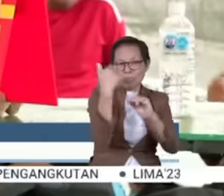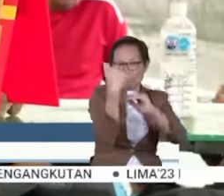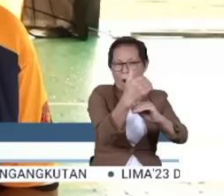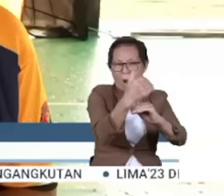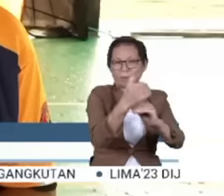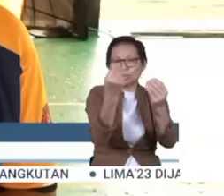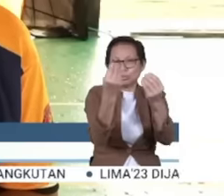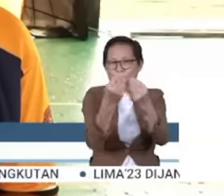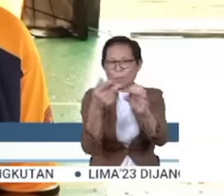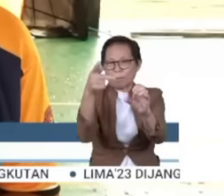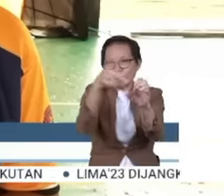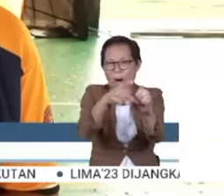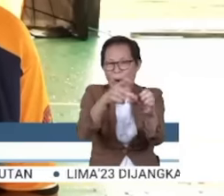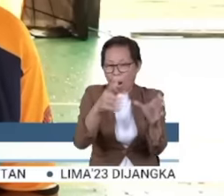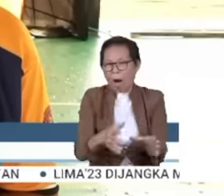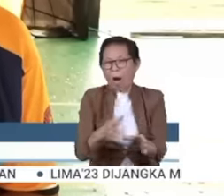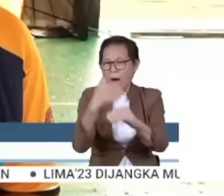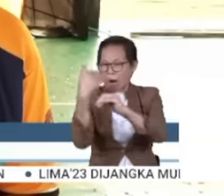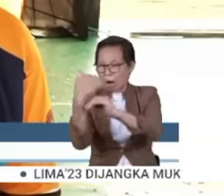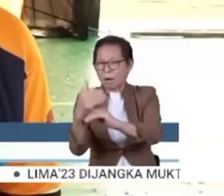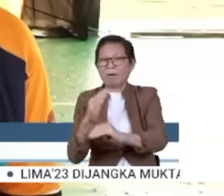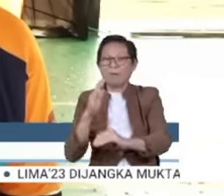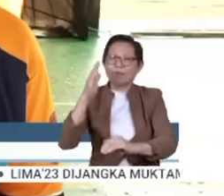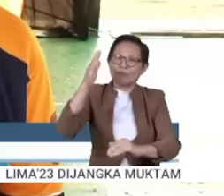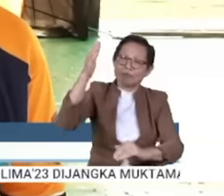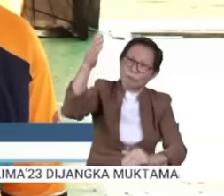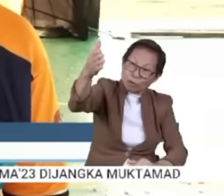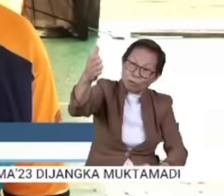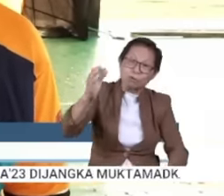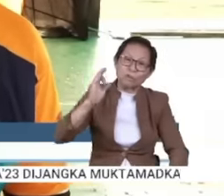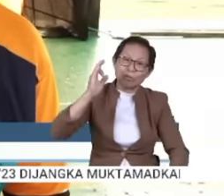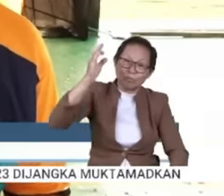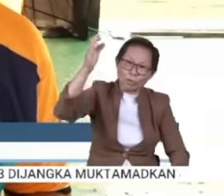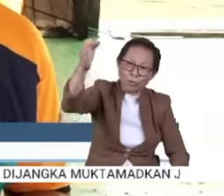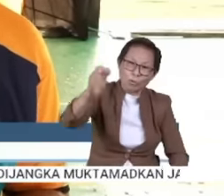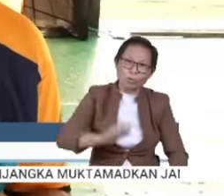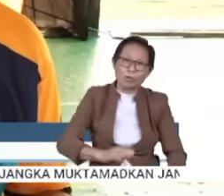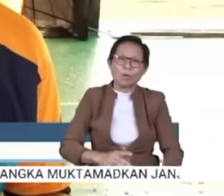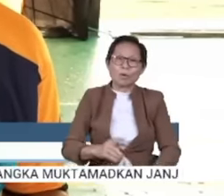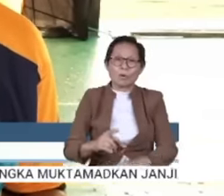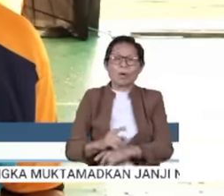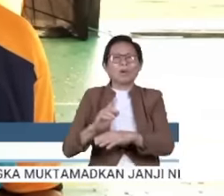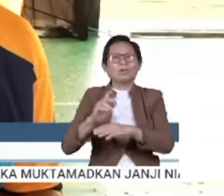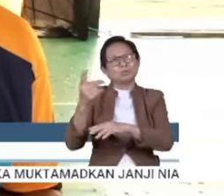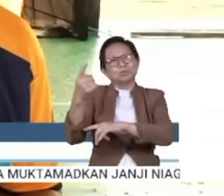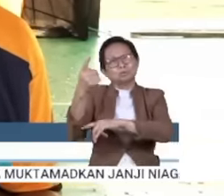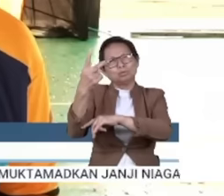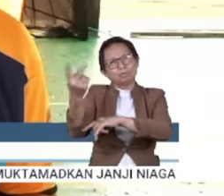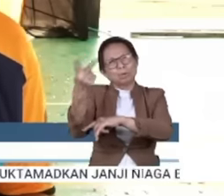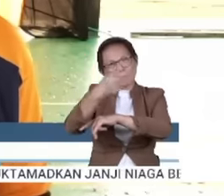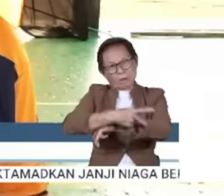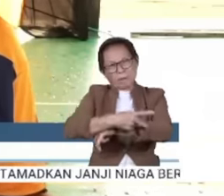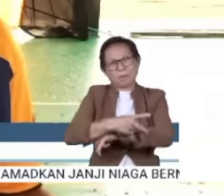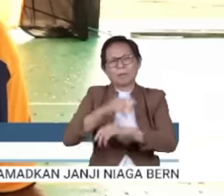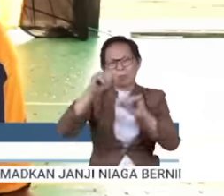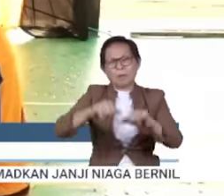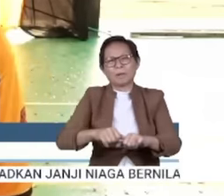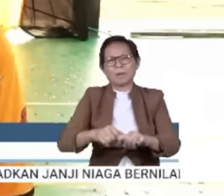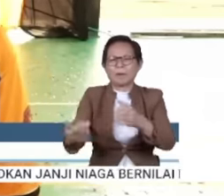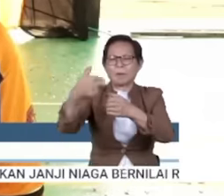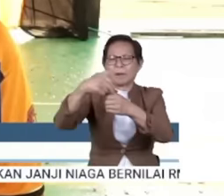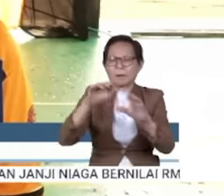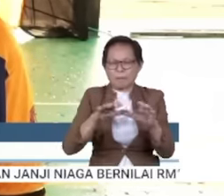pernyataan akan datang mungkin kita coba ogonis yang boleh melibatkan pasokan